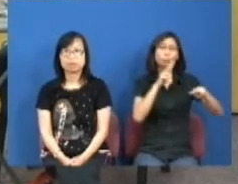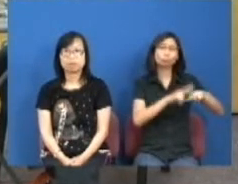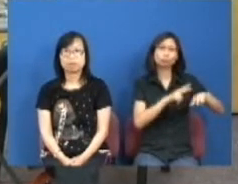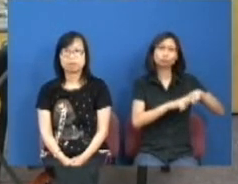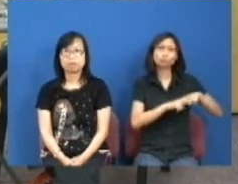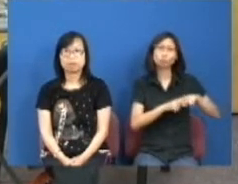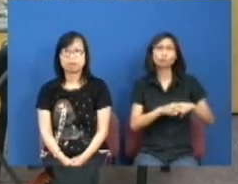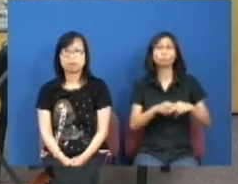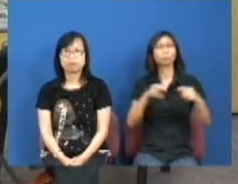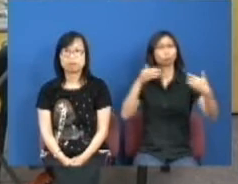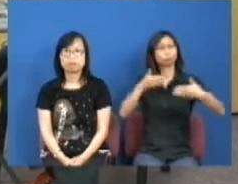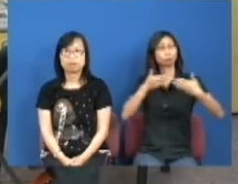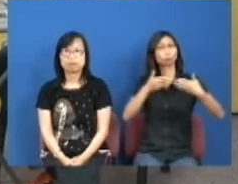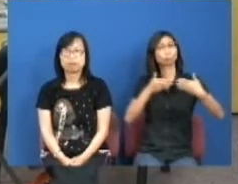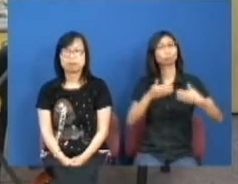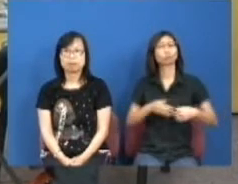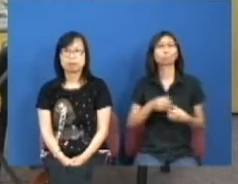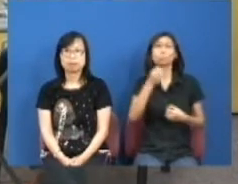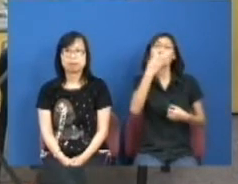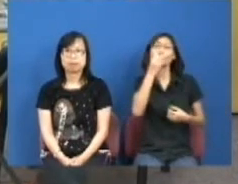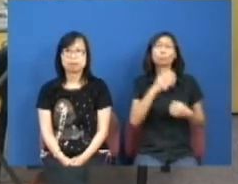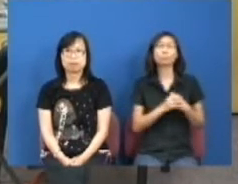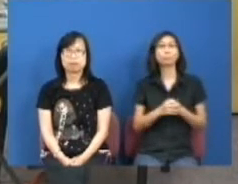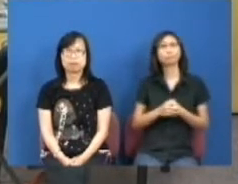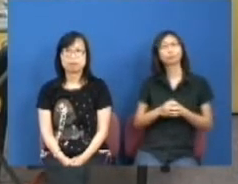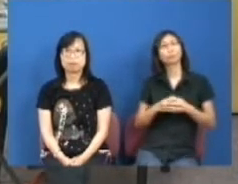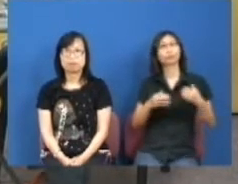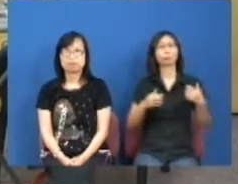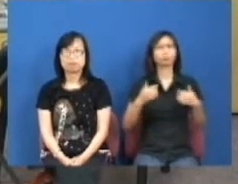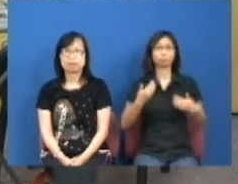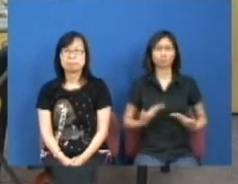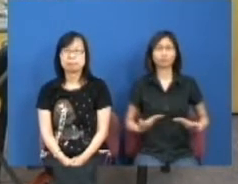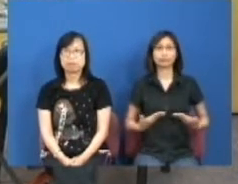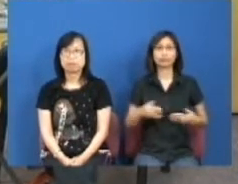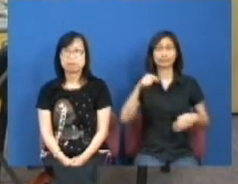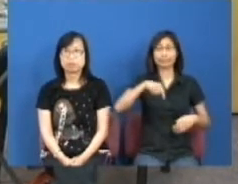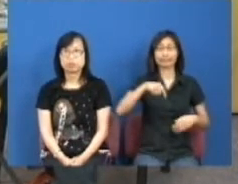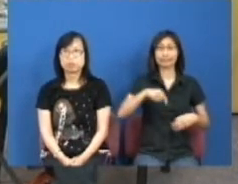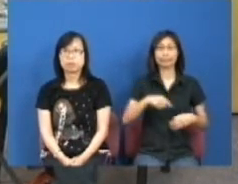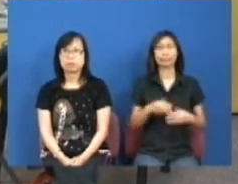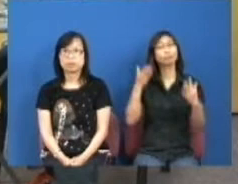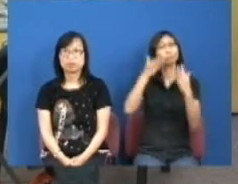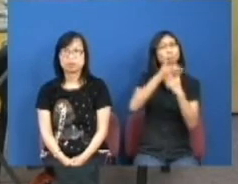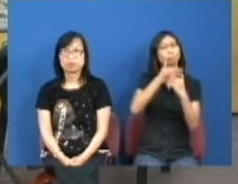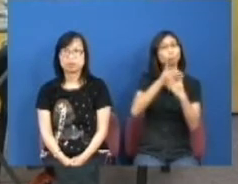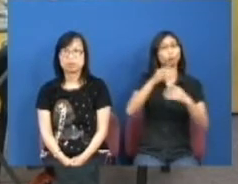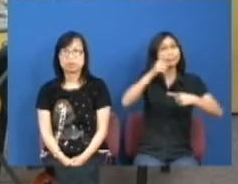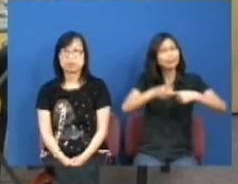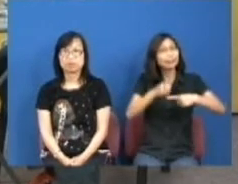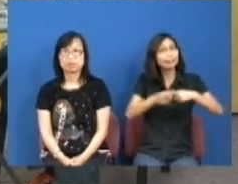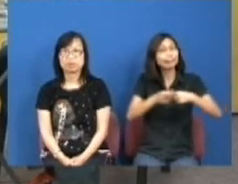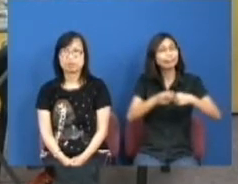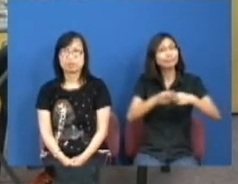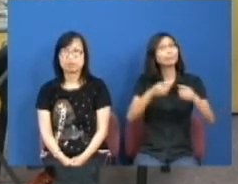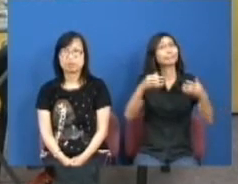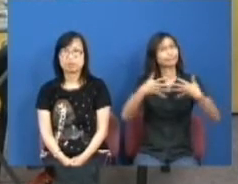個關子啦。咁喺呢一集裏邊或者喺呢節裏邊咧，其實都希望透過一啲即係實際嘅個案，依個就係我自己親